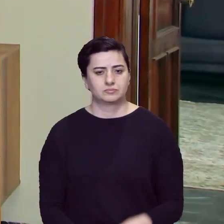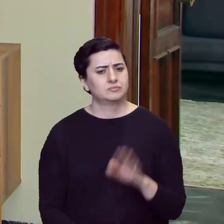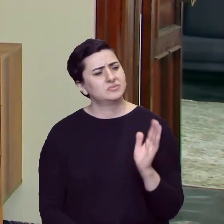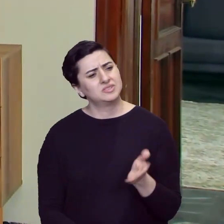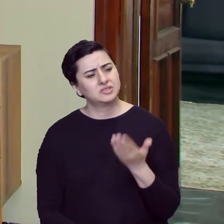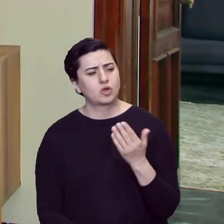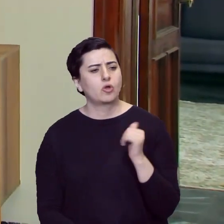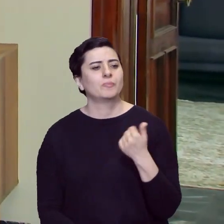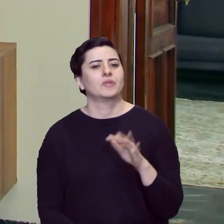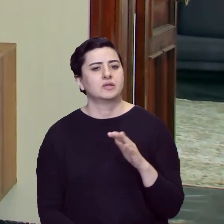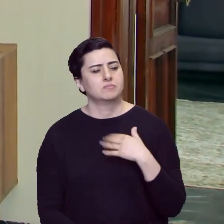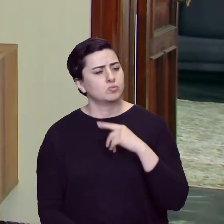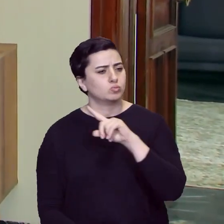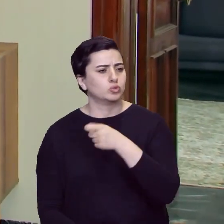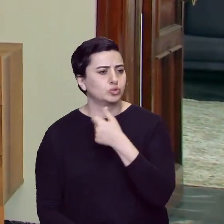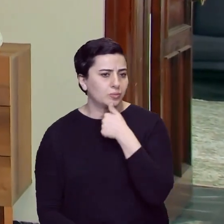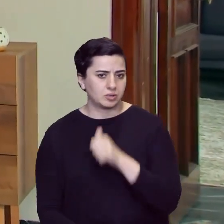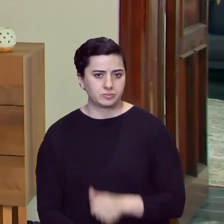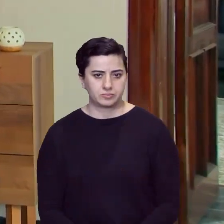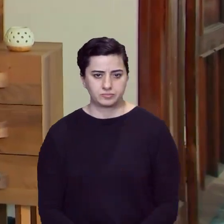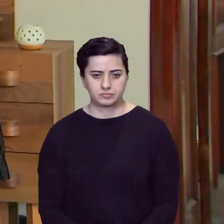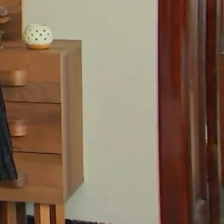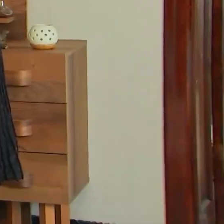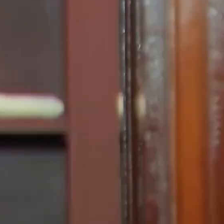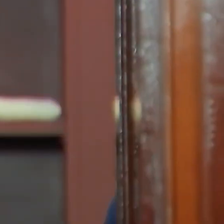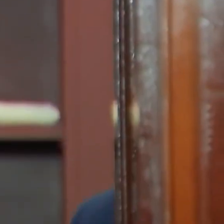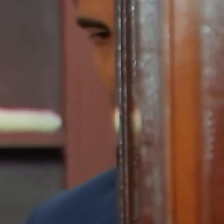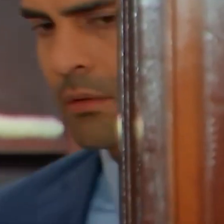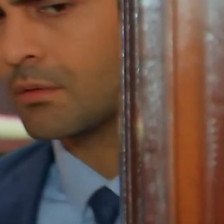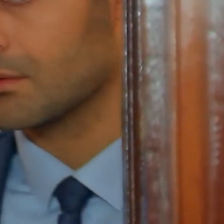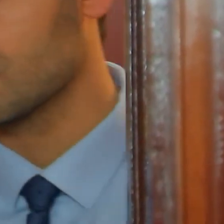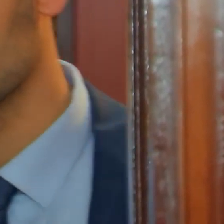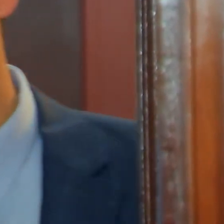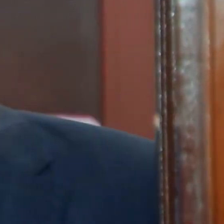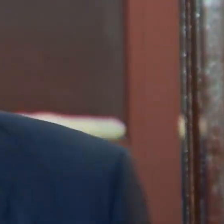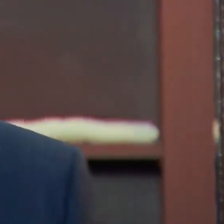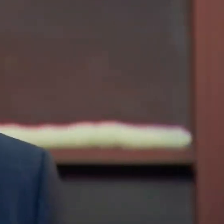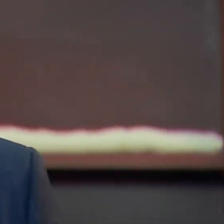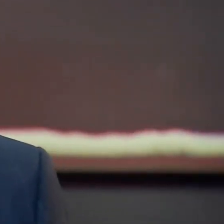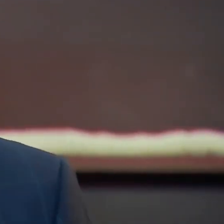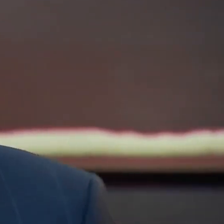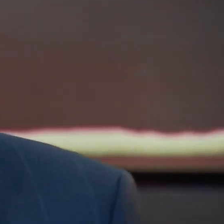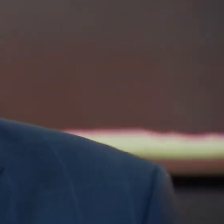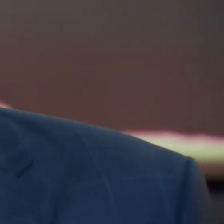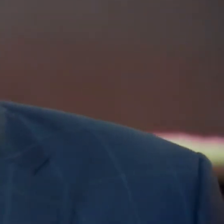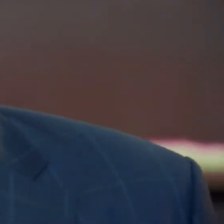Neyse, önemli değil, ben bulurum. Ayşe odadan ayrılıyor. Ömer de saklandığı yerden çıkıyor.